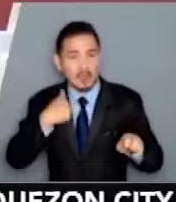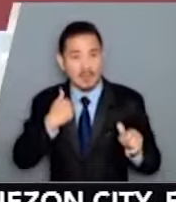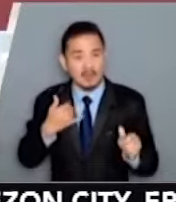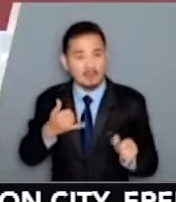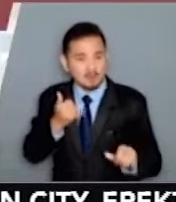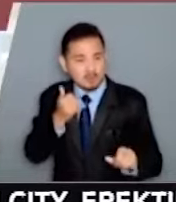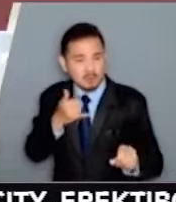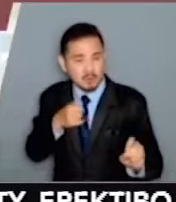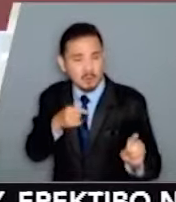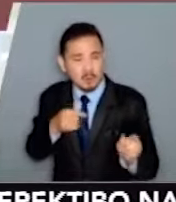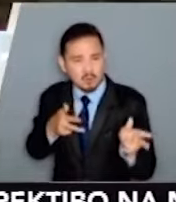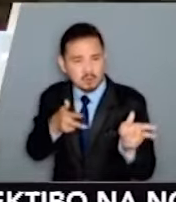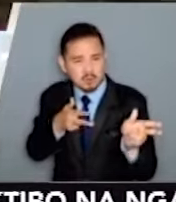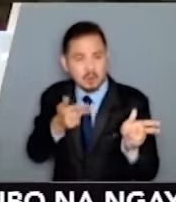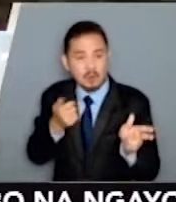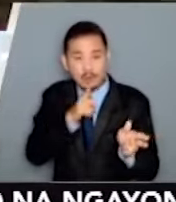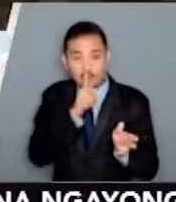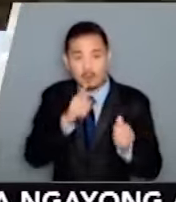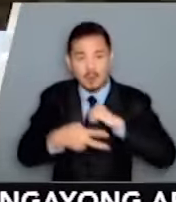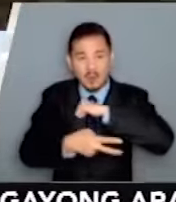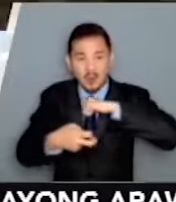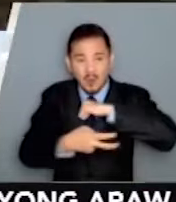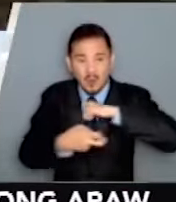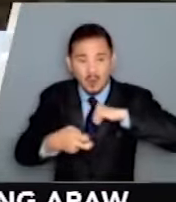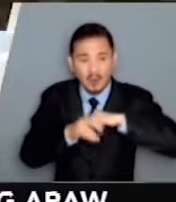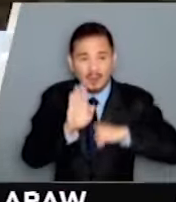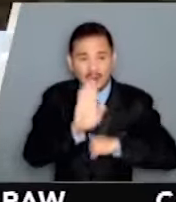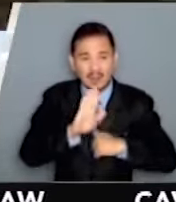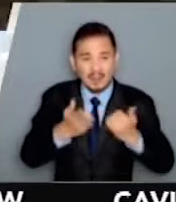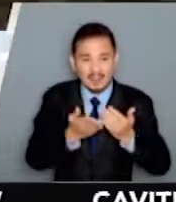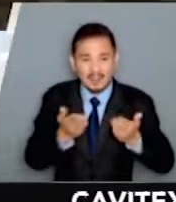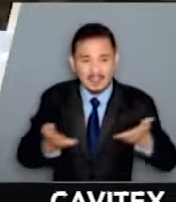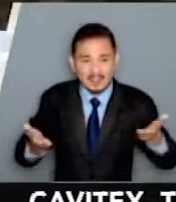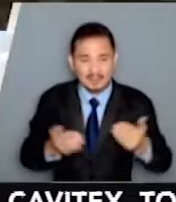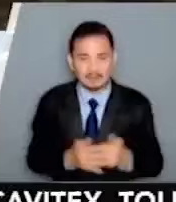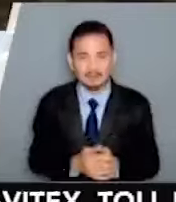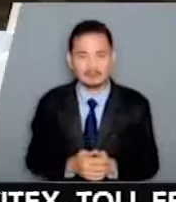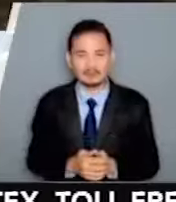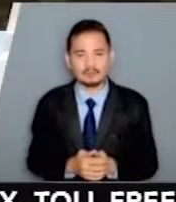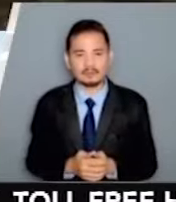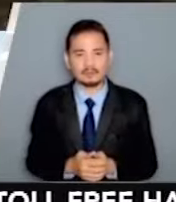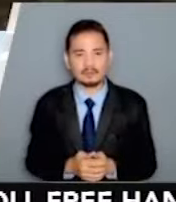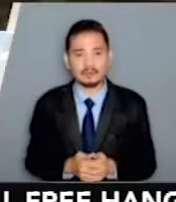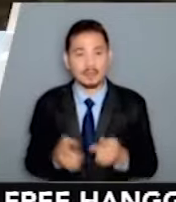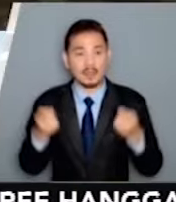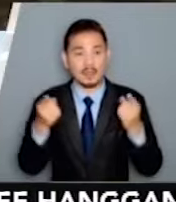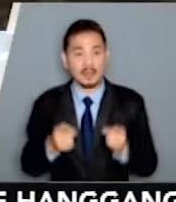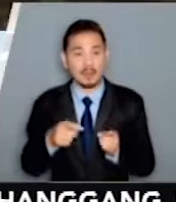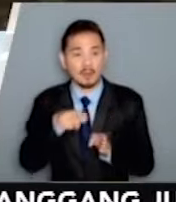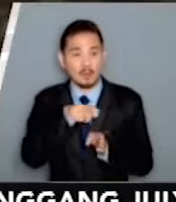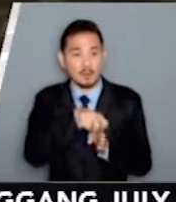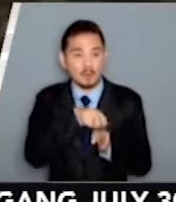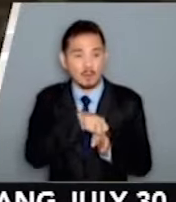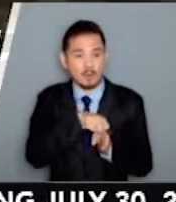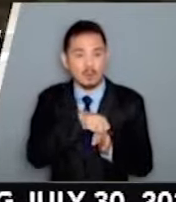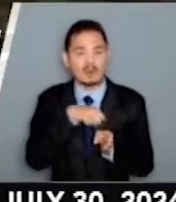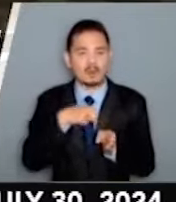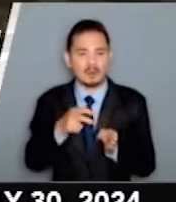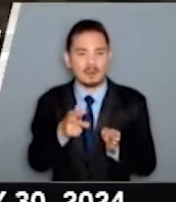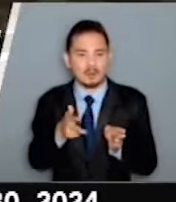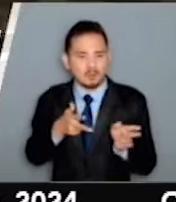sa rider. Agad na nag-overtake itong riding in tandem, bumaba sa kanilang motor